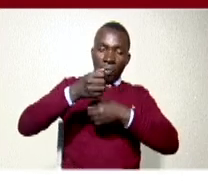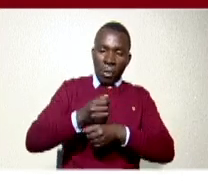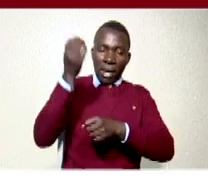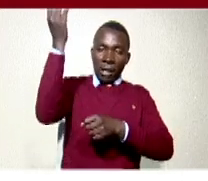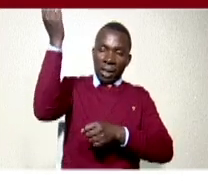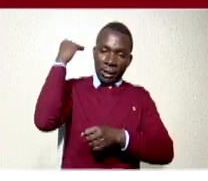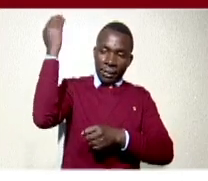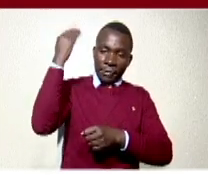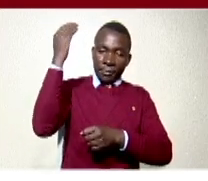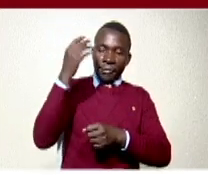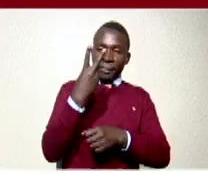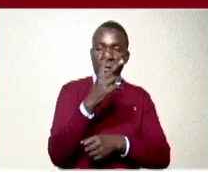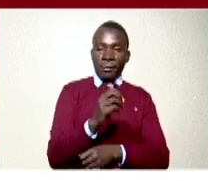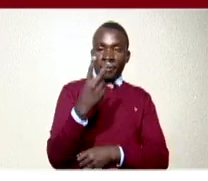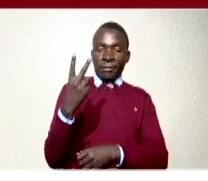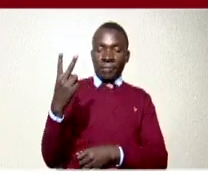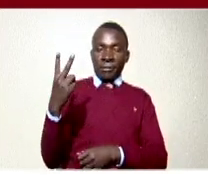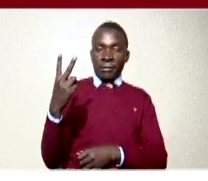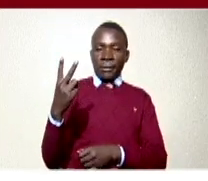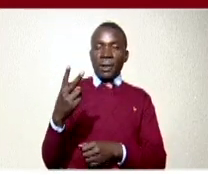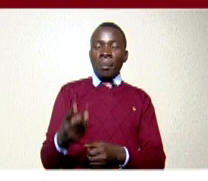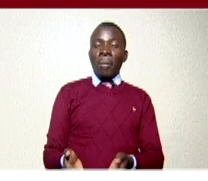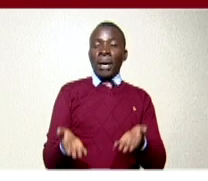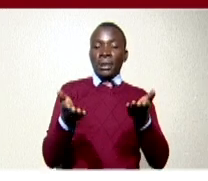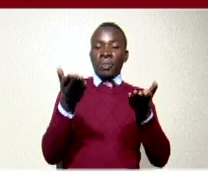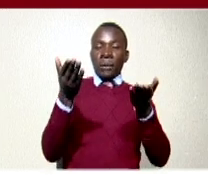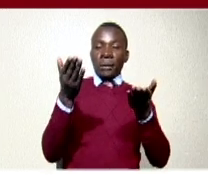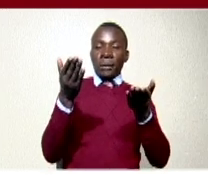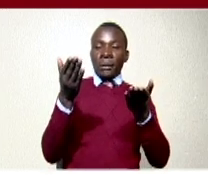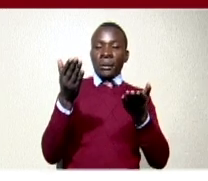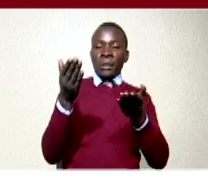wa 2022 bwari bwazamutse ku